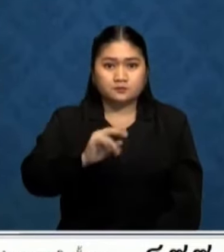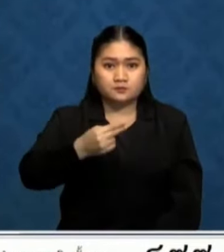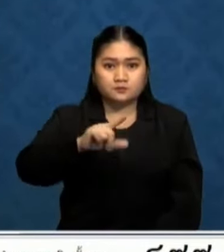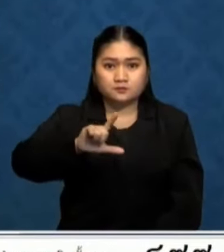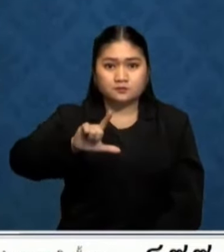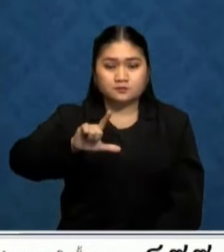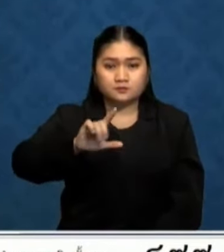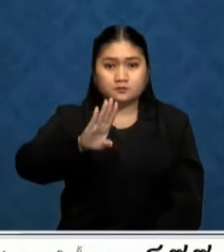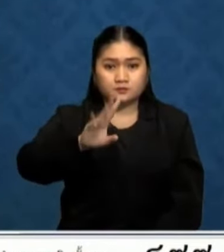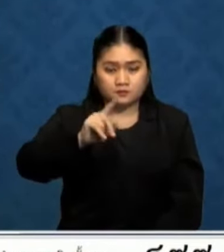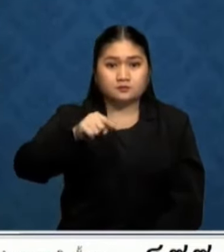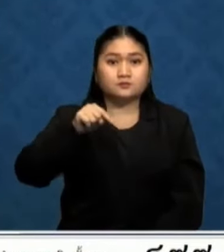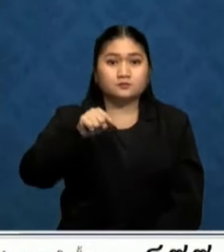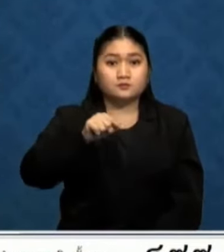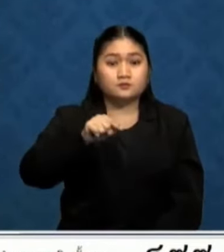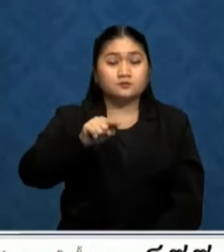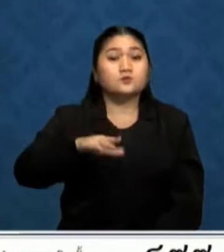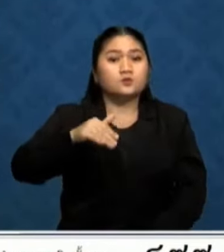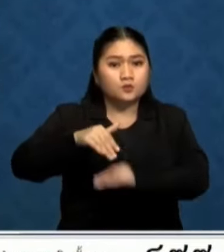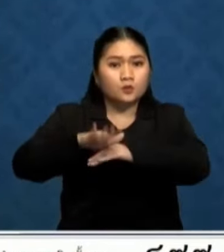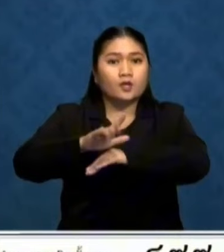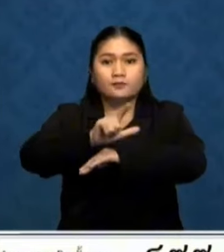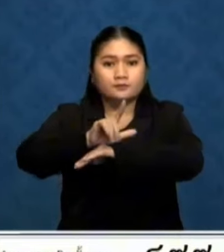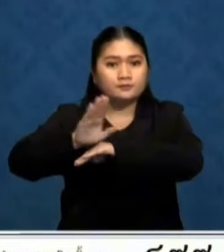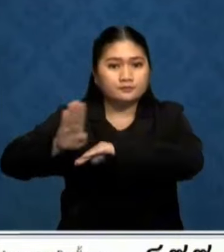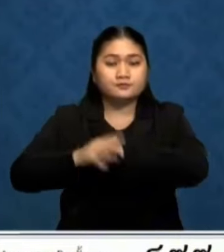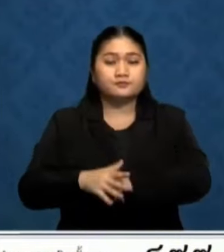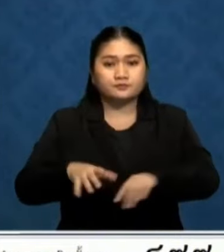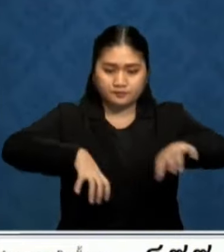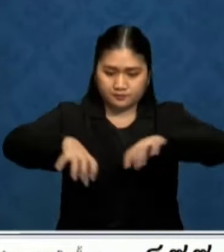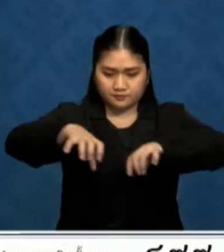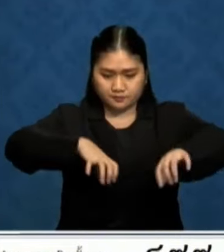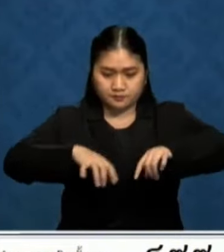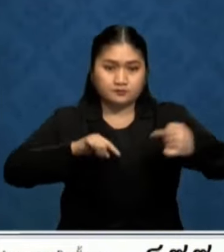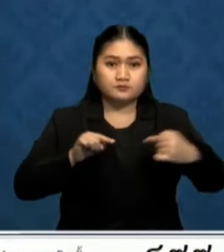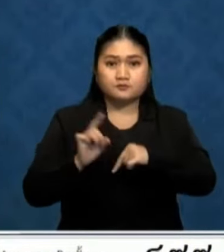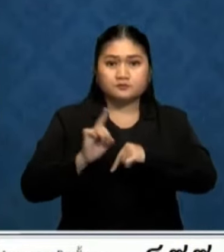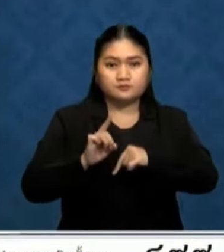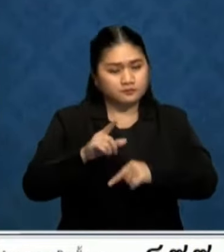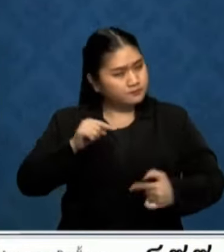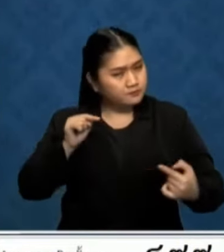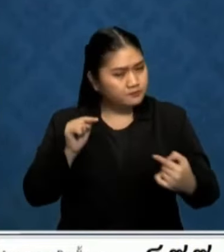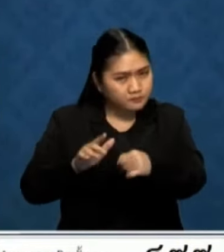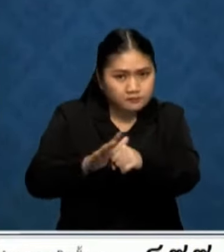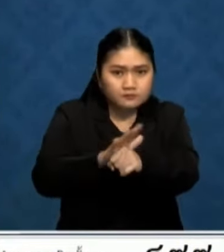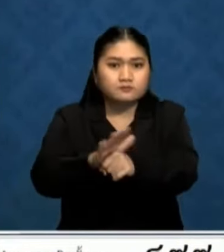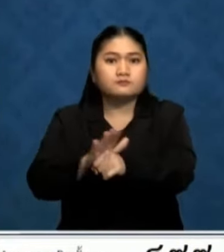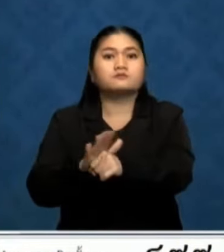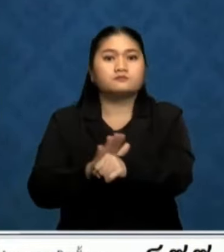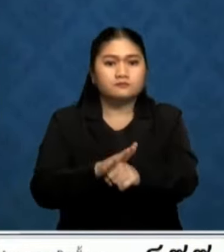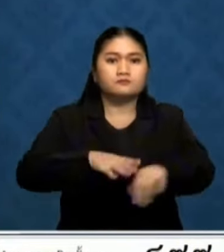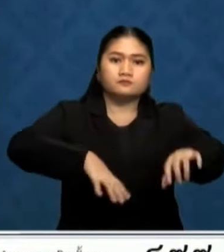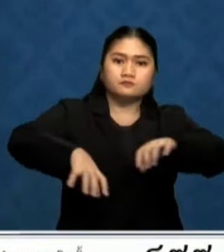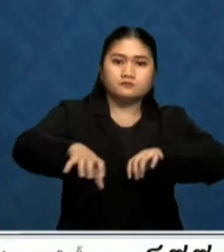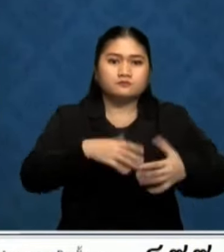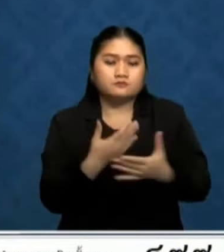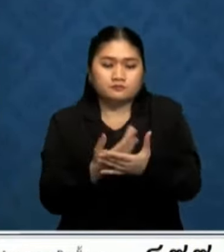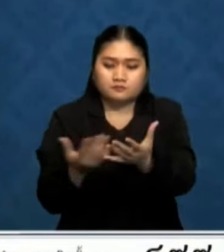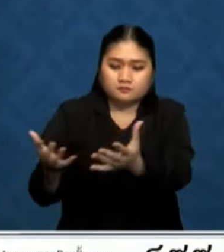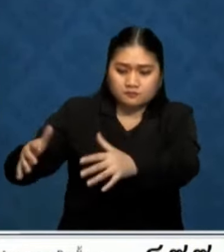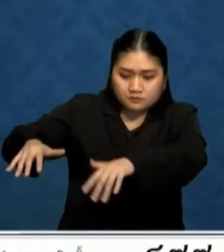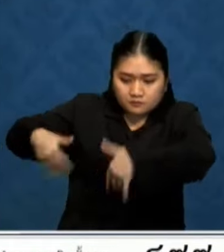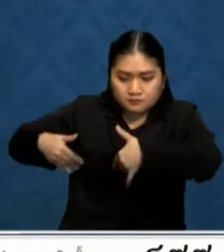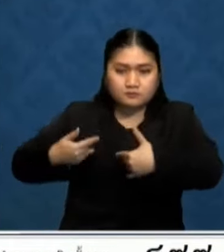259.7 ลานบาทโดยรษบาลจับรอยหารเงนครงครัให้อยู่ในระดับที่เหมาะสมและรอยหารรายรับและรายจายของรฐ